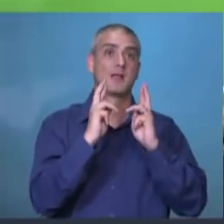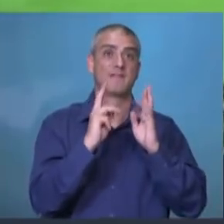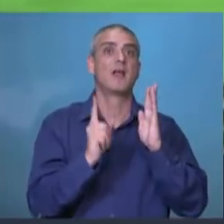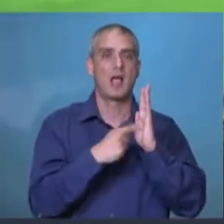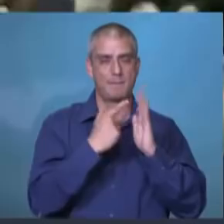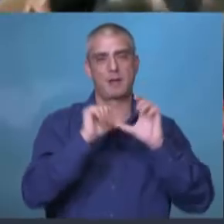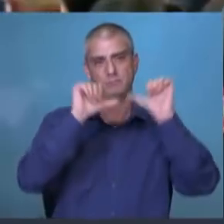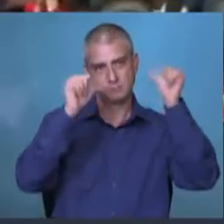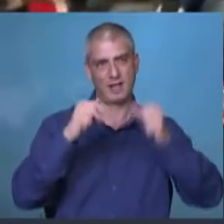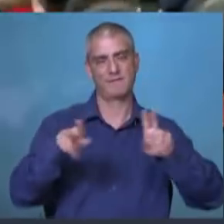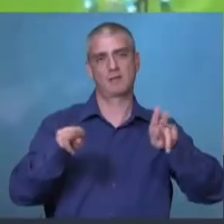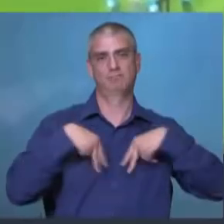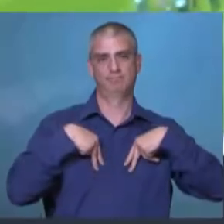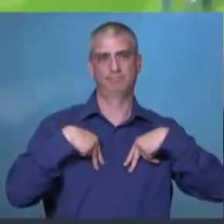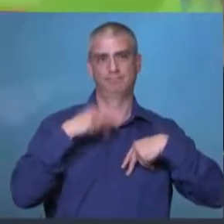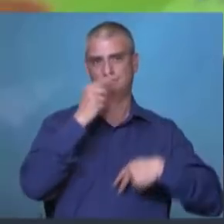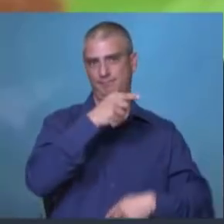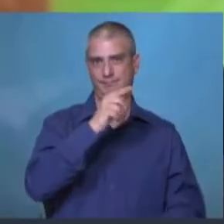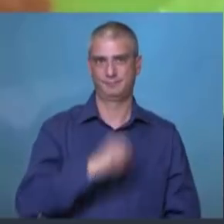הגביע יחזור לאנפילד.